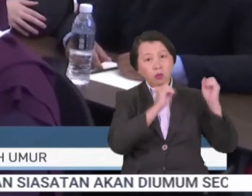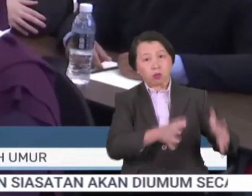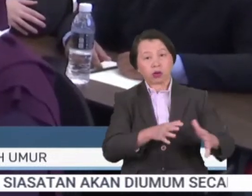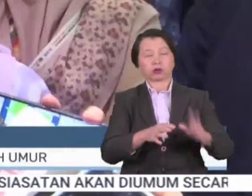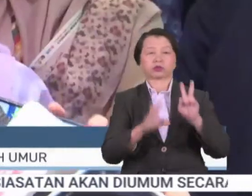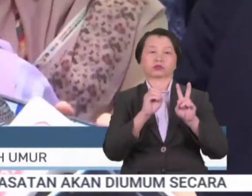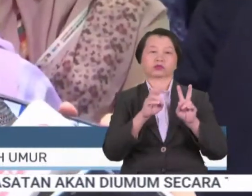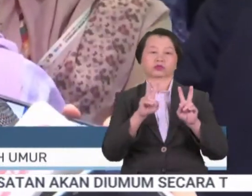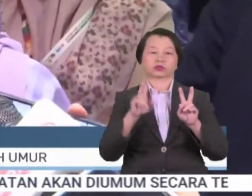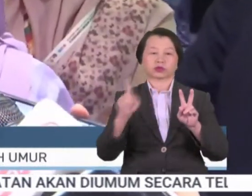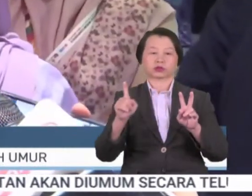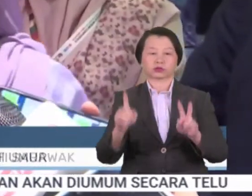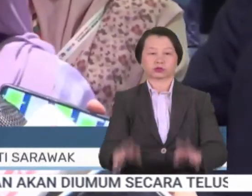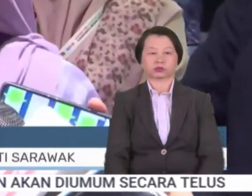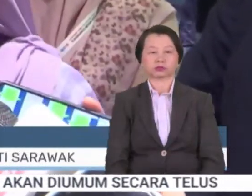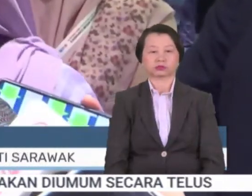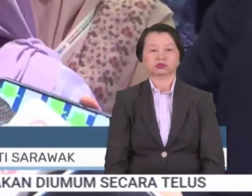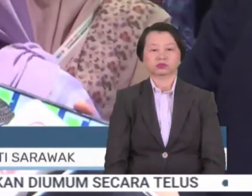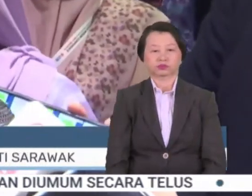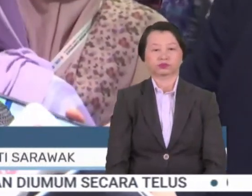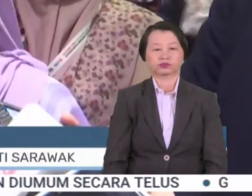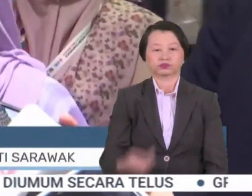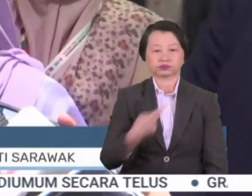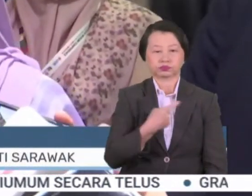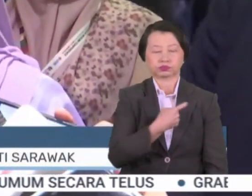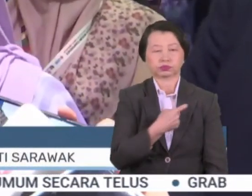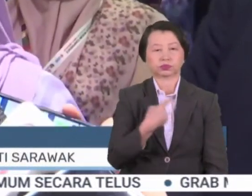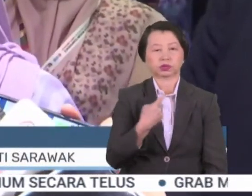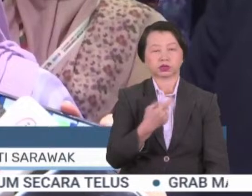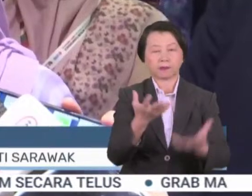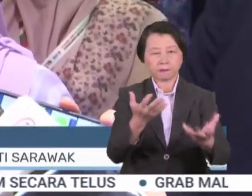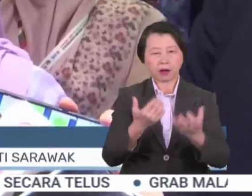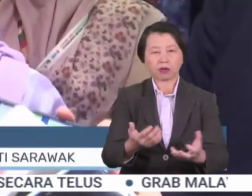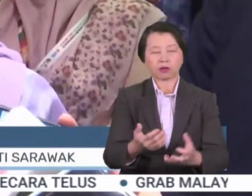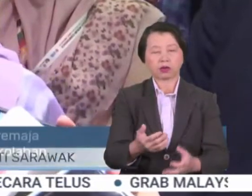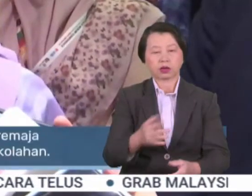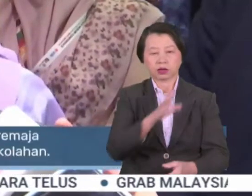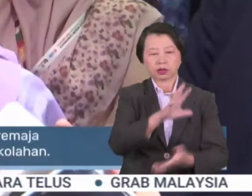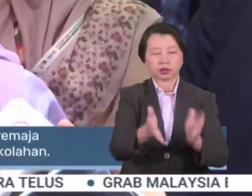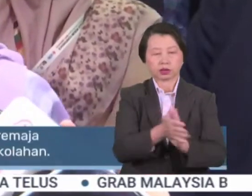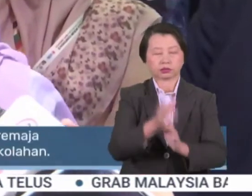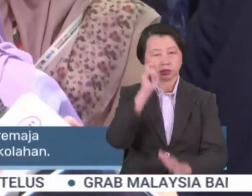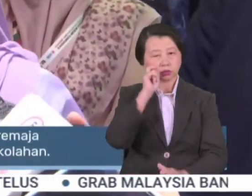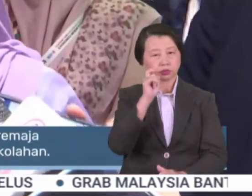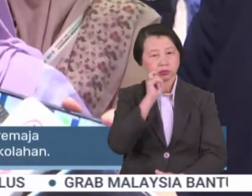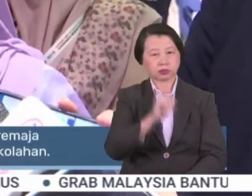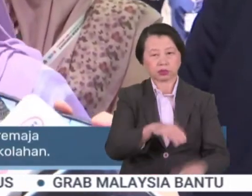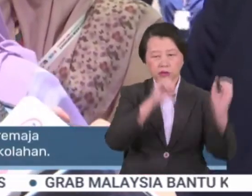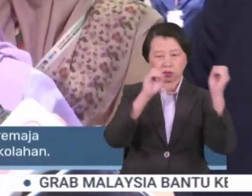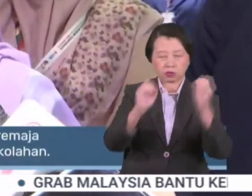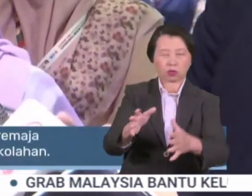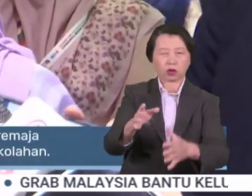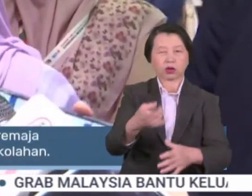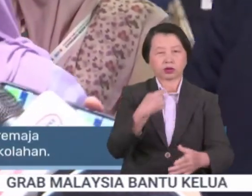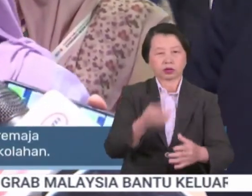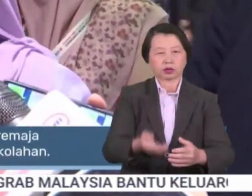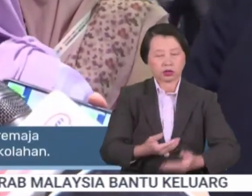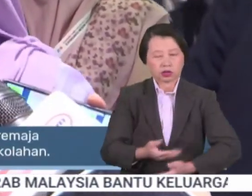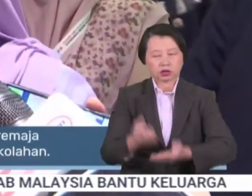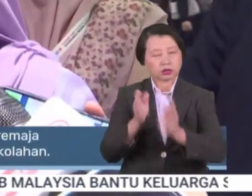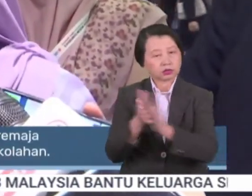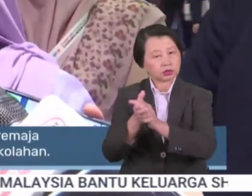2021 delivery saely ini yang kita m sup delivery of the save